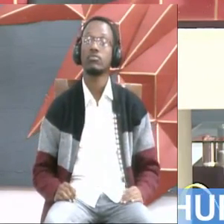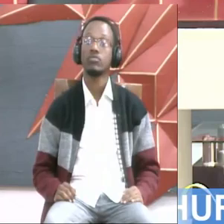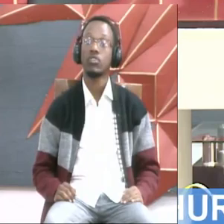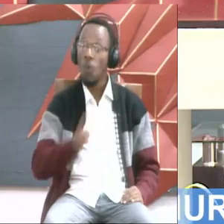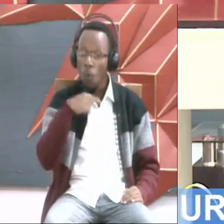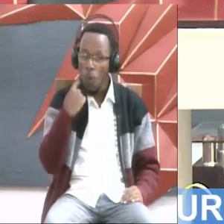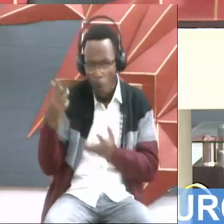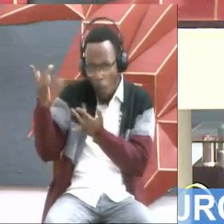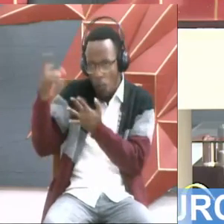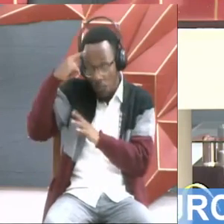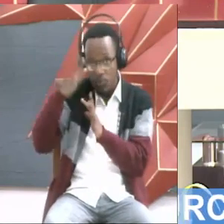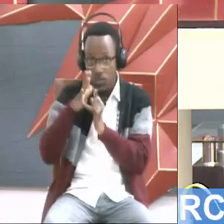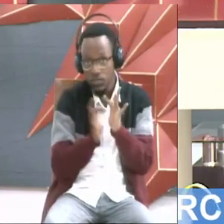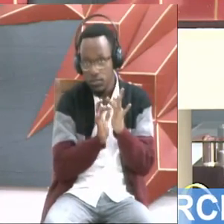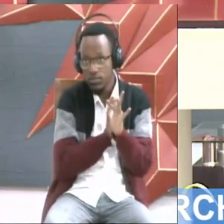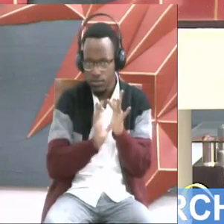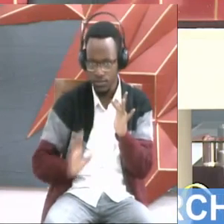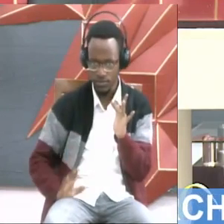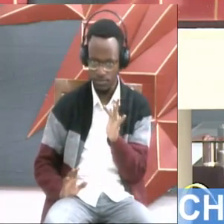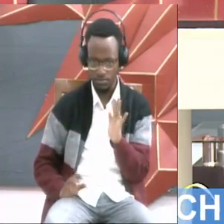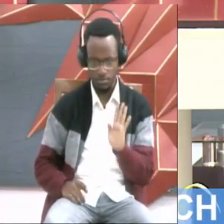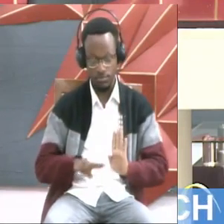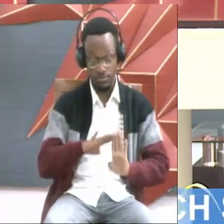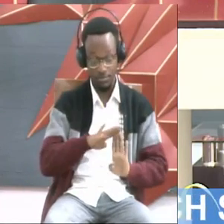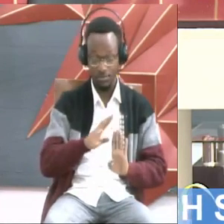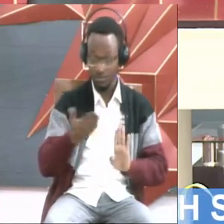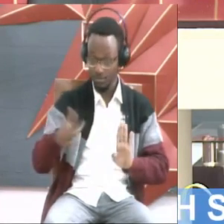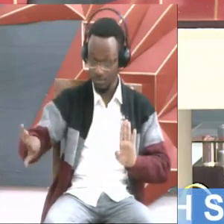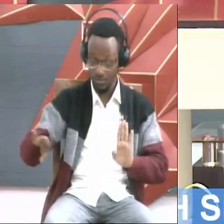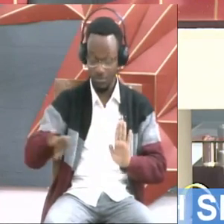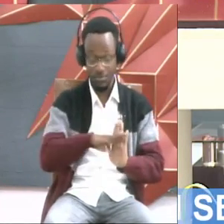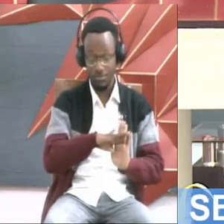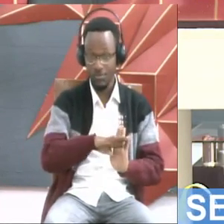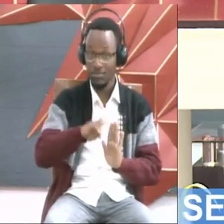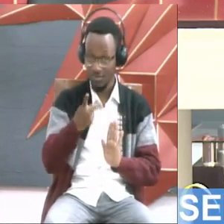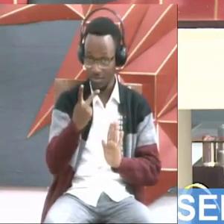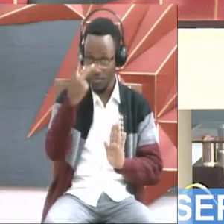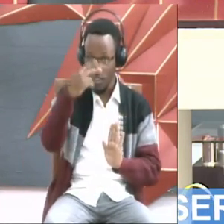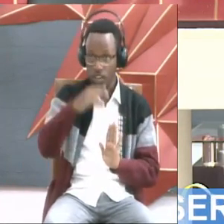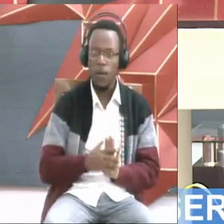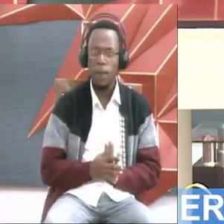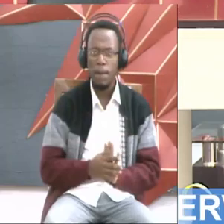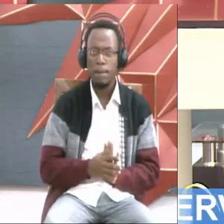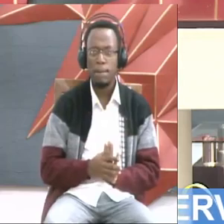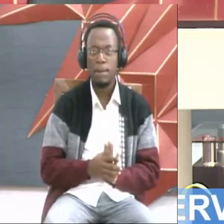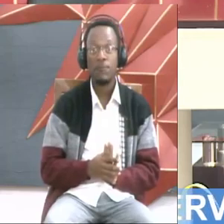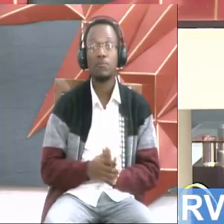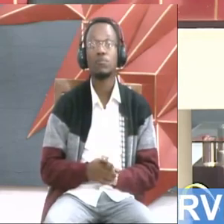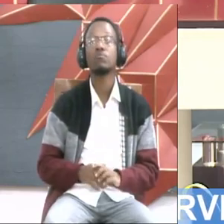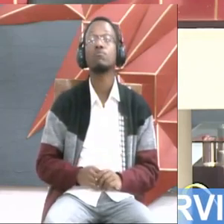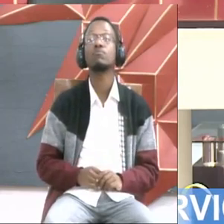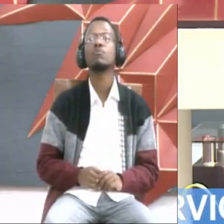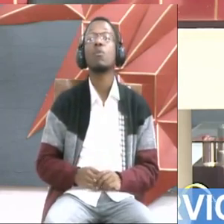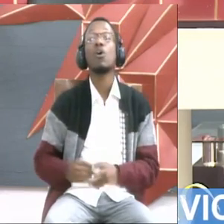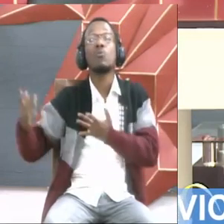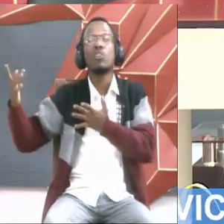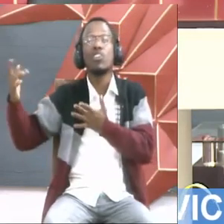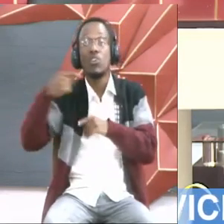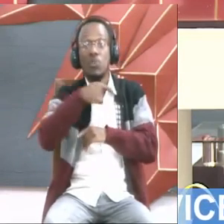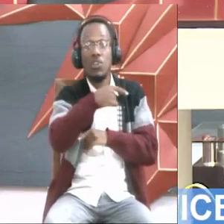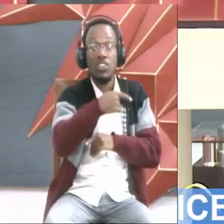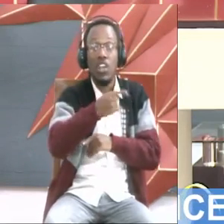bamwiteze abamwiteze. Amen. Ba binjirana nawe mu bukwe